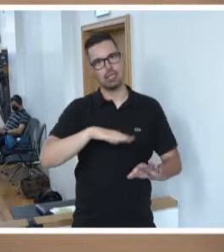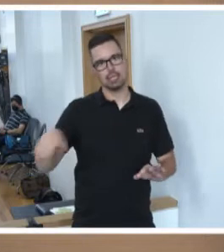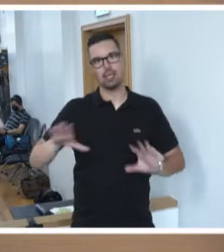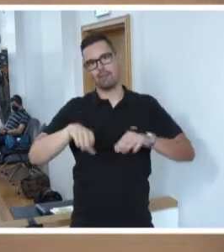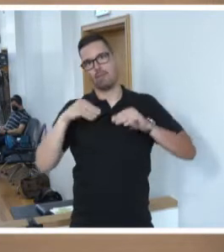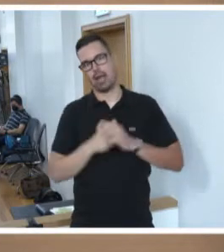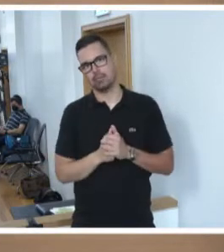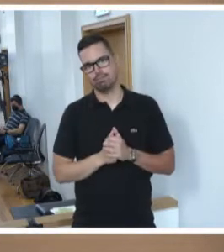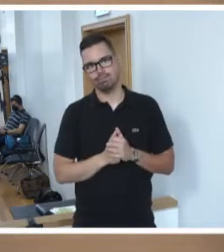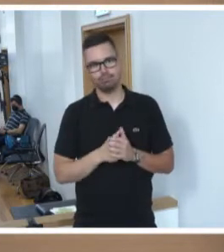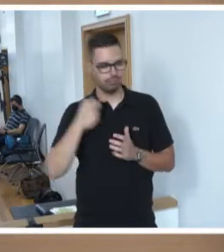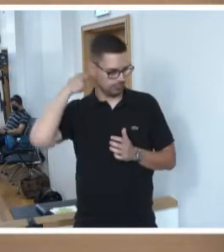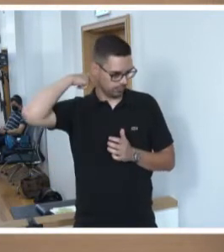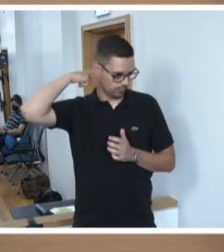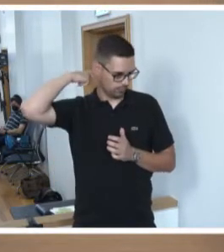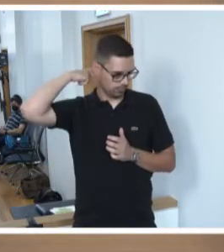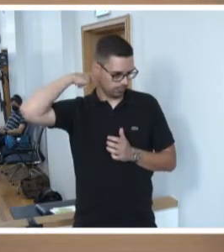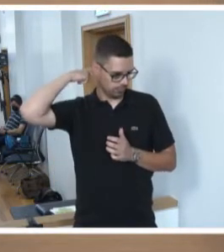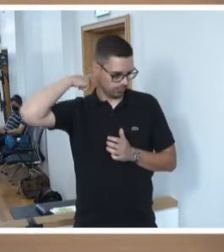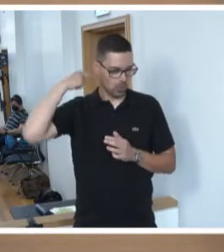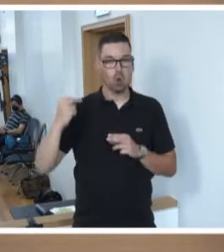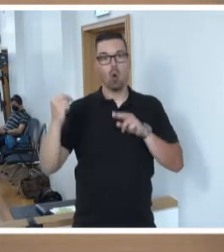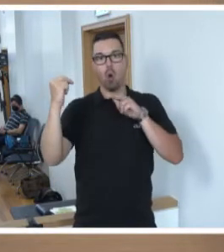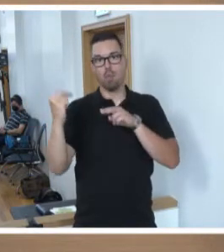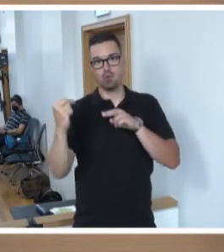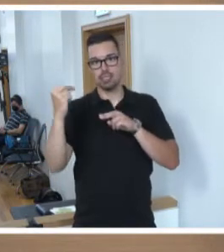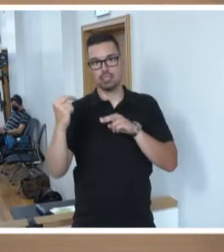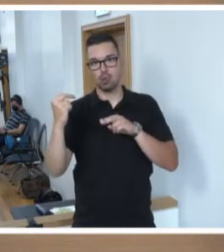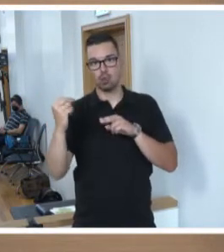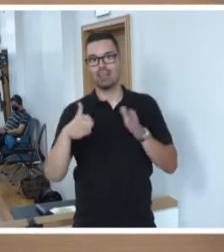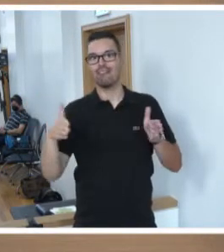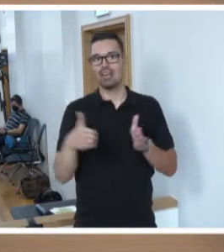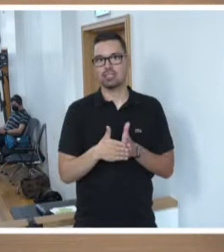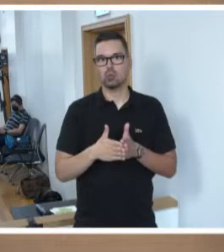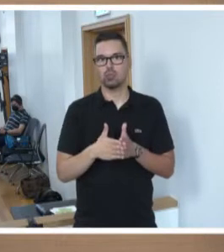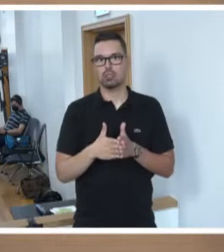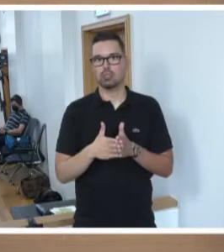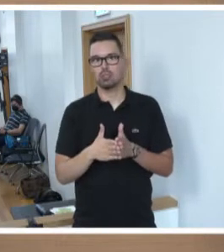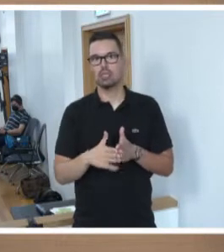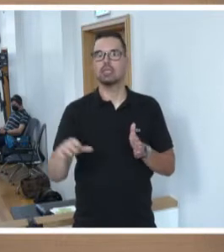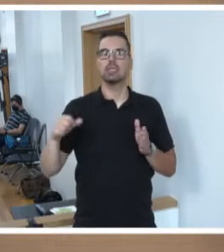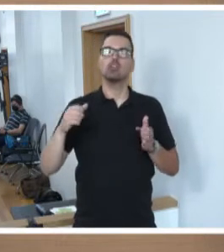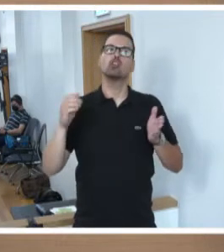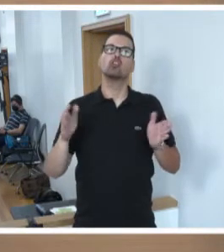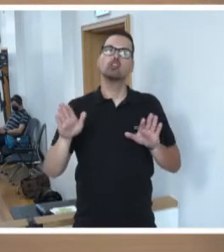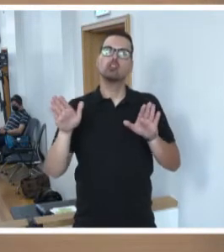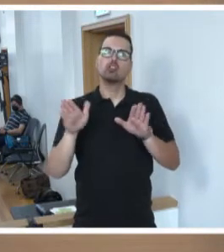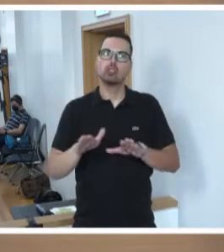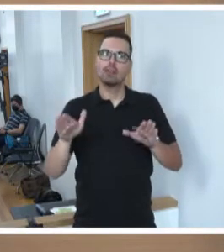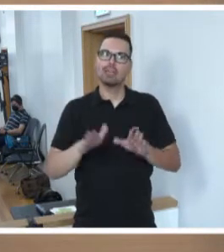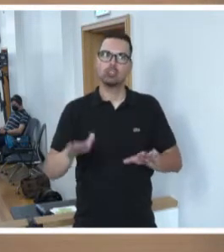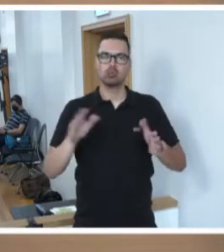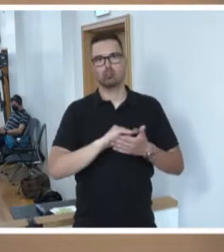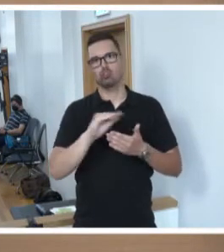an. Den Eindruck der Oppositionsfraktionen, dass dieser Gesetzesentwurf eine Schwächung der Schule